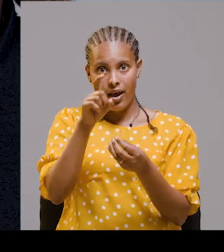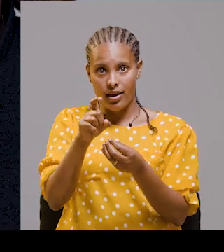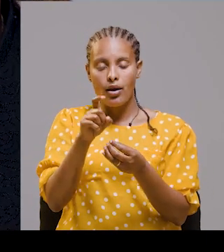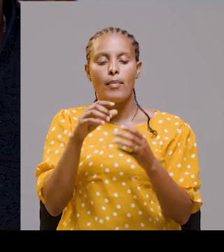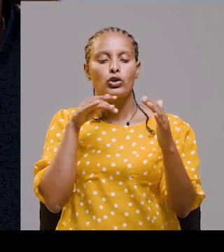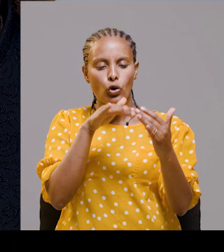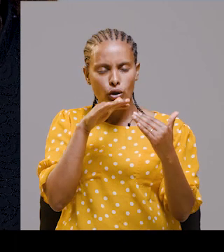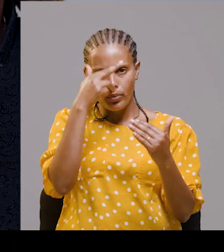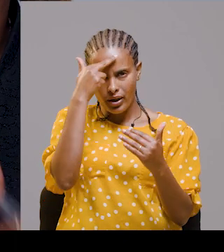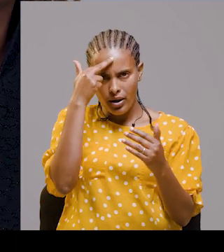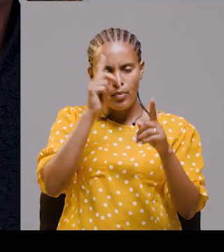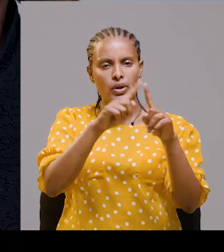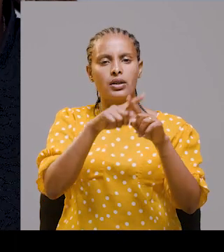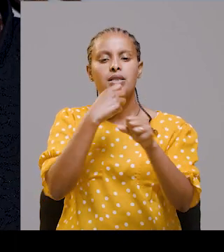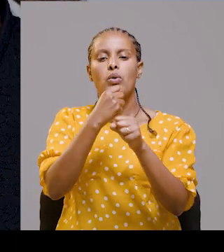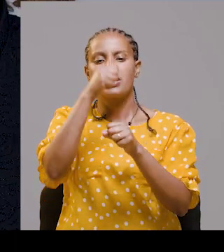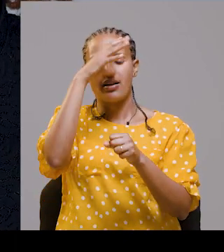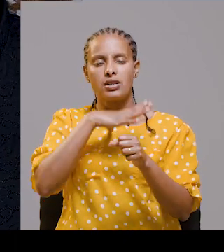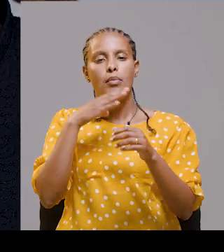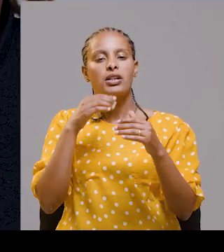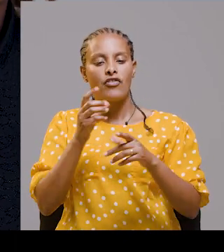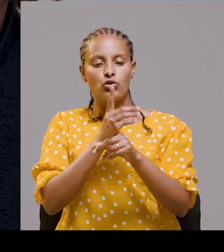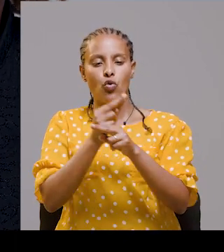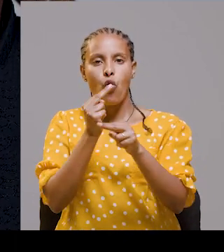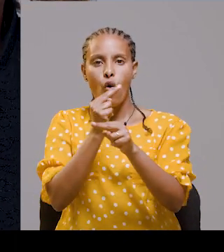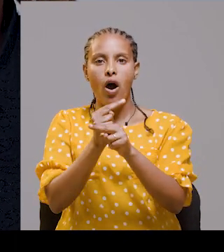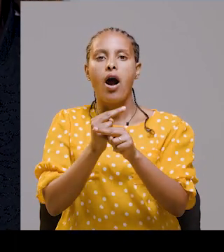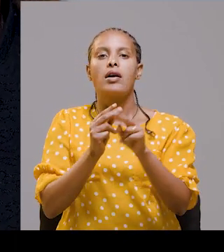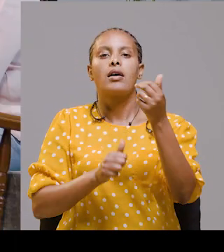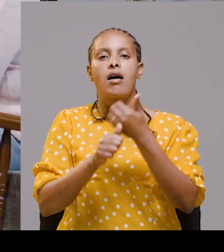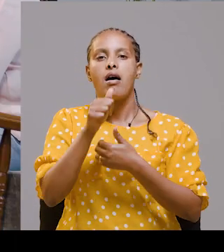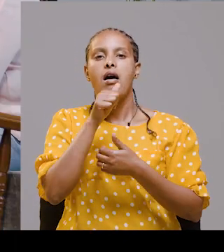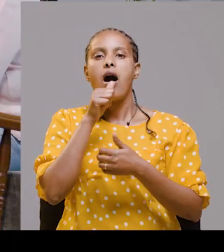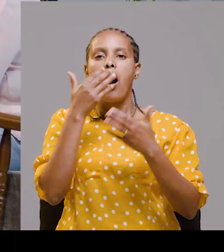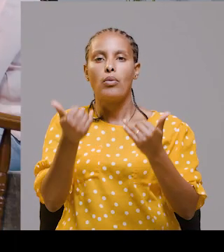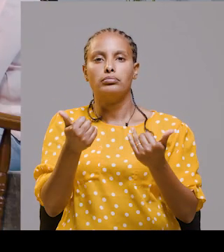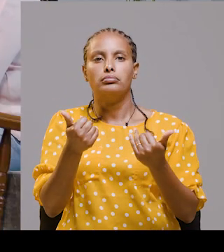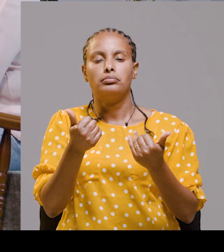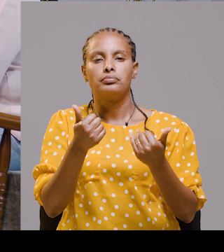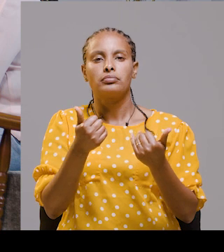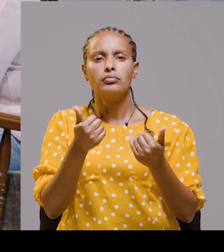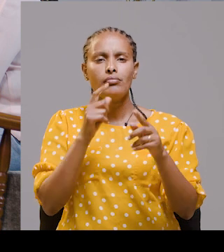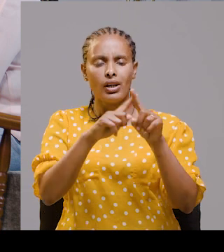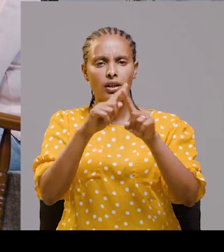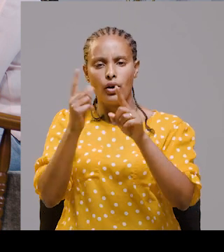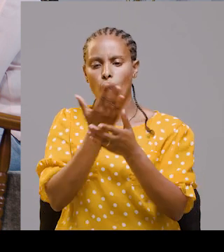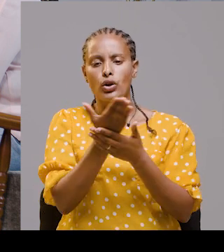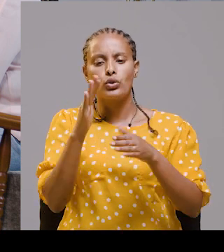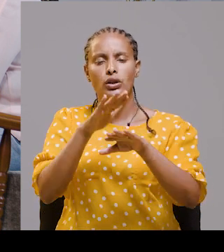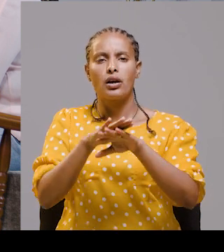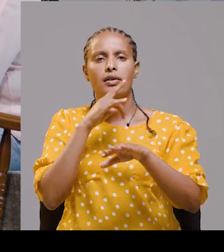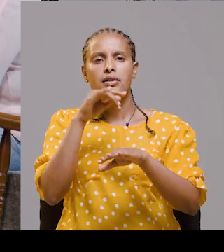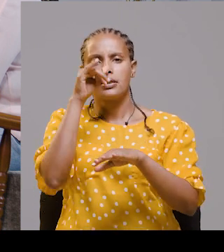በጦርነቱም ይሁን እንዲሁም ደግሞ በተለያየ በሰው ሰራሽም ይሁን በተፈጥሮ አደጋዎች እንዲሁም ደግሞ አሁን ባለው በኢኮኖሚክ ክራይሲስ በተለያዩ ጉዳዮች